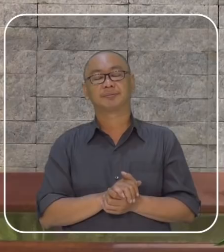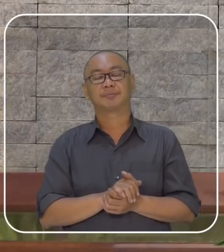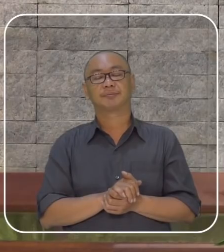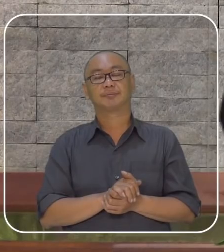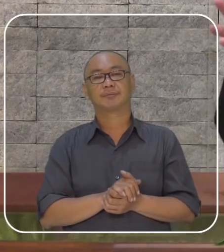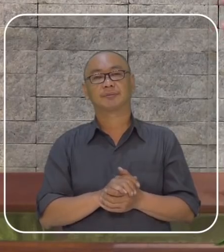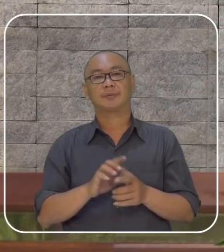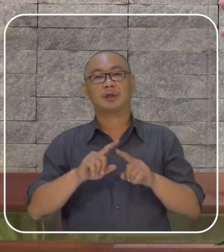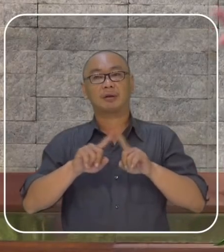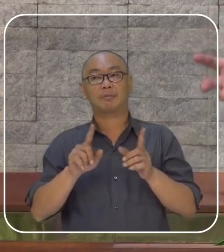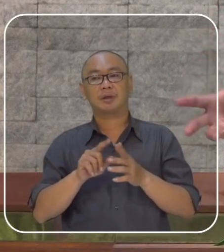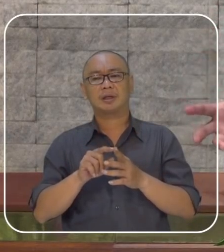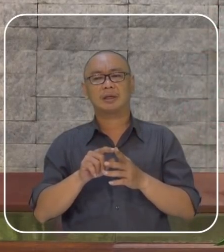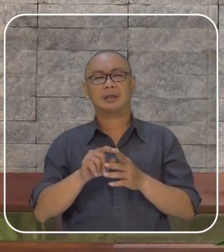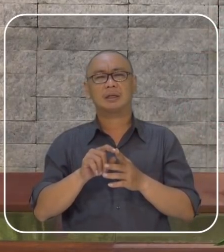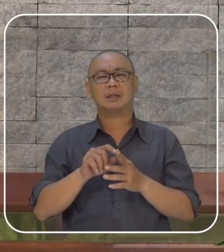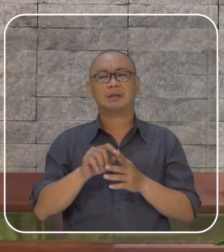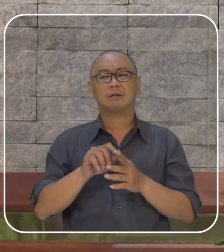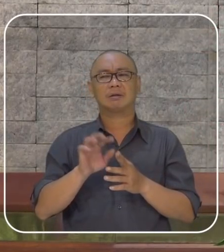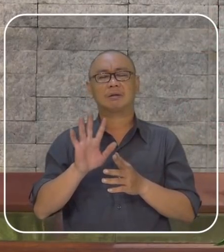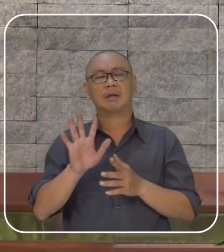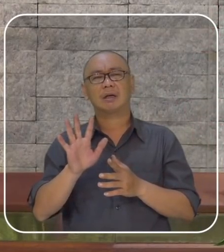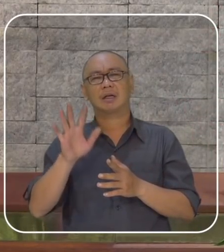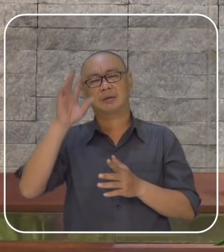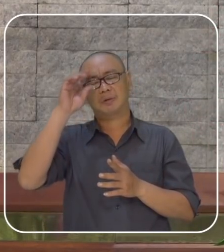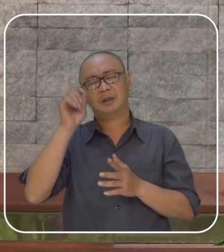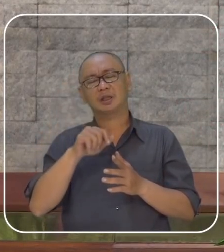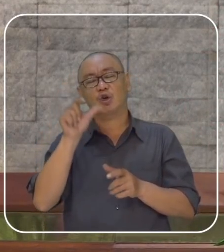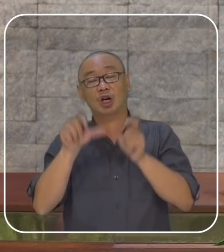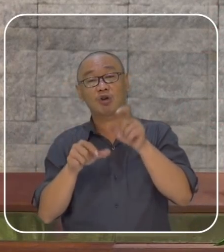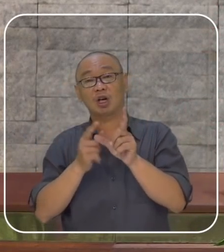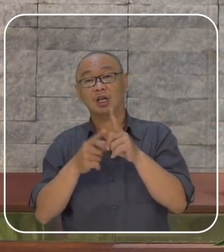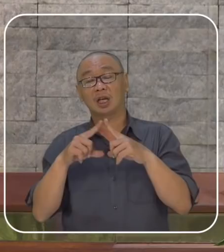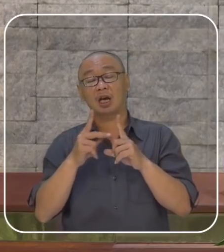Nah, namun inilah yang tidak dimengerti oleh orang-orang Yahudi, para